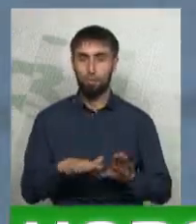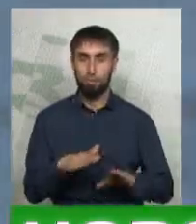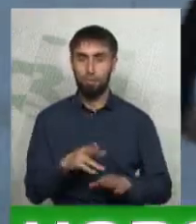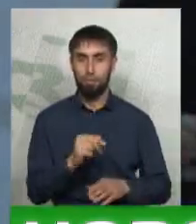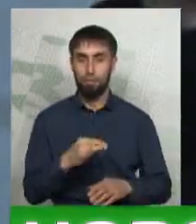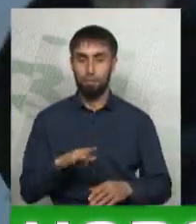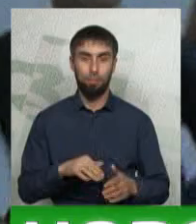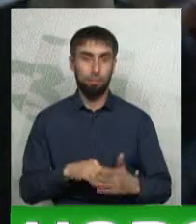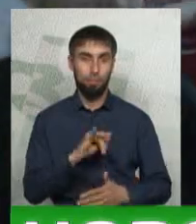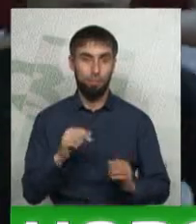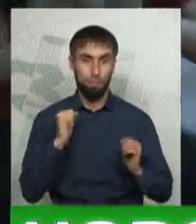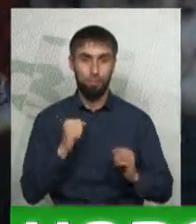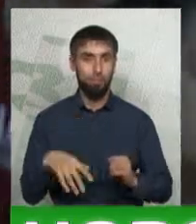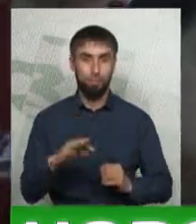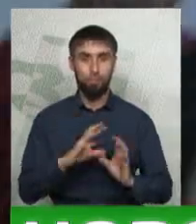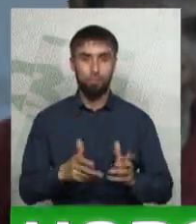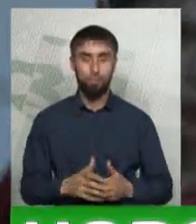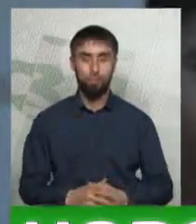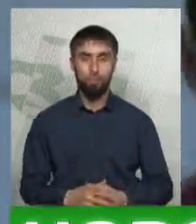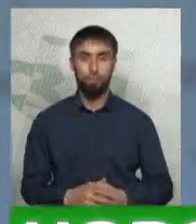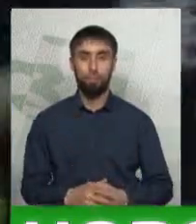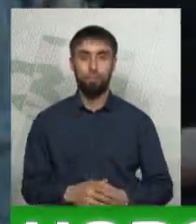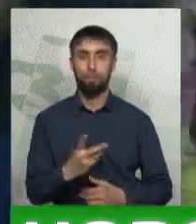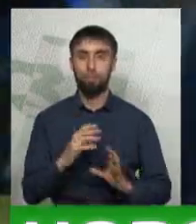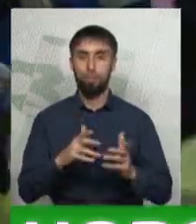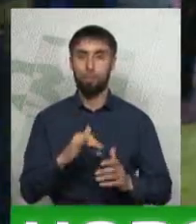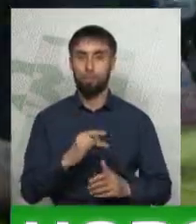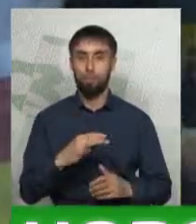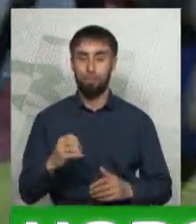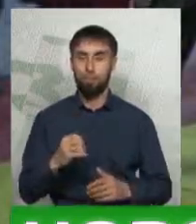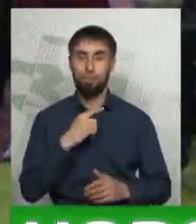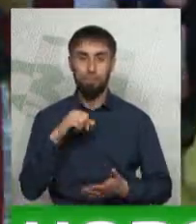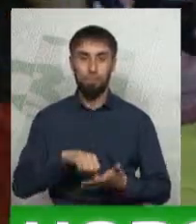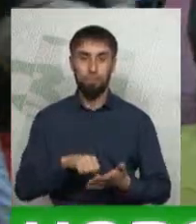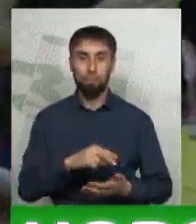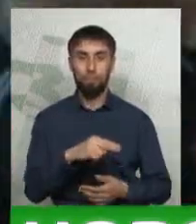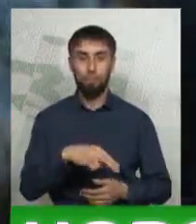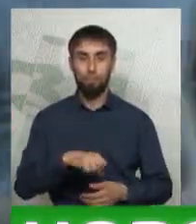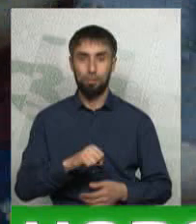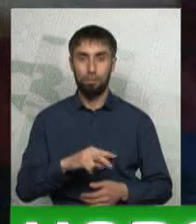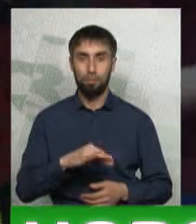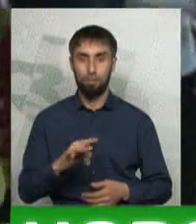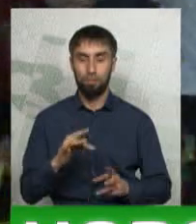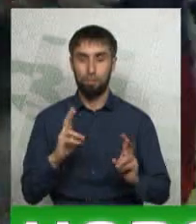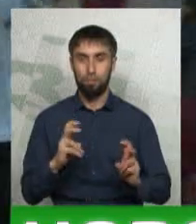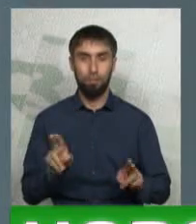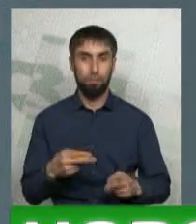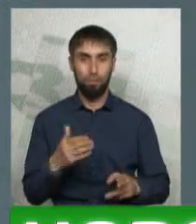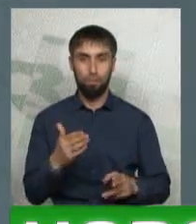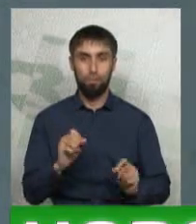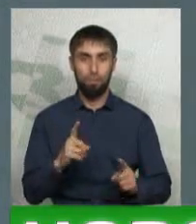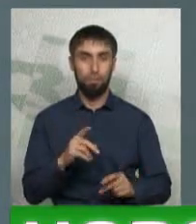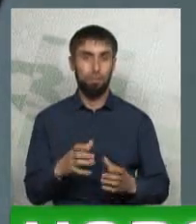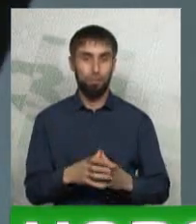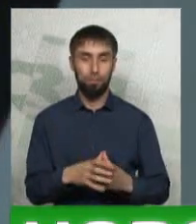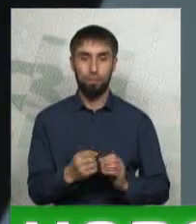категориях. Лучшие спортсмены со всего мира. На мировом уровне Ингушетию представил клуб «Панчер». В очередной раз подтвердить статус золотой